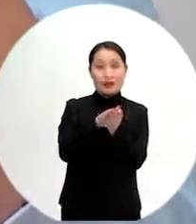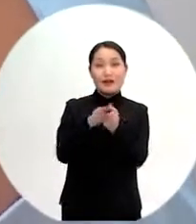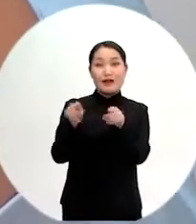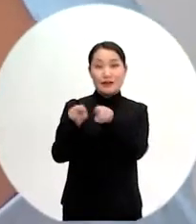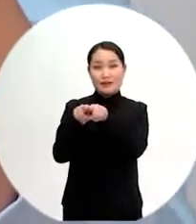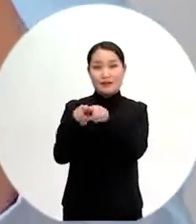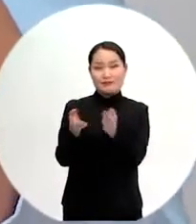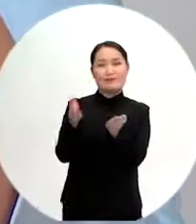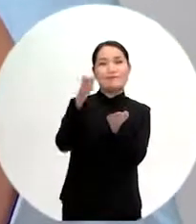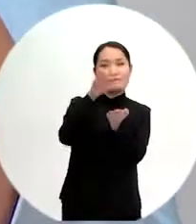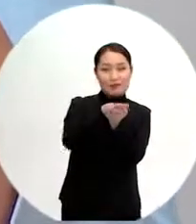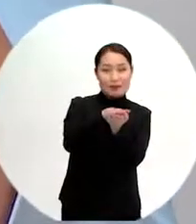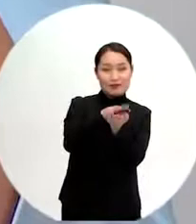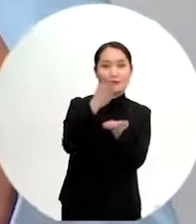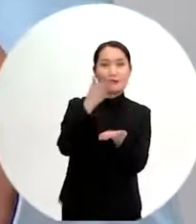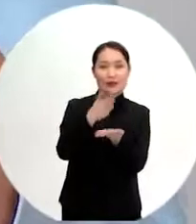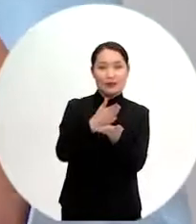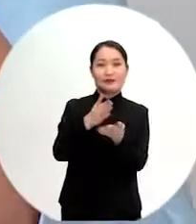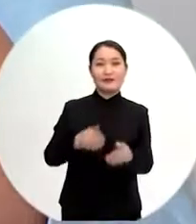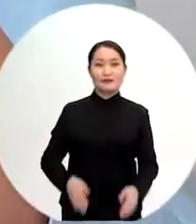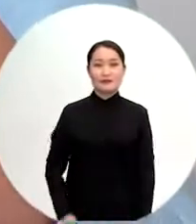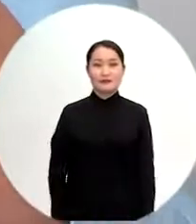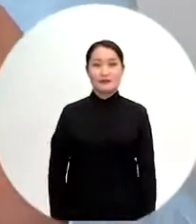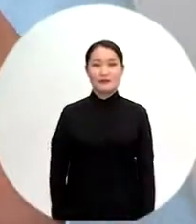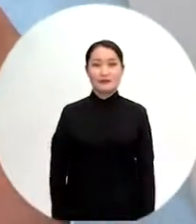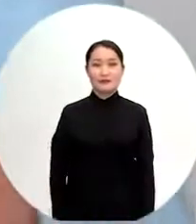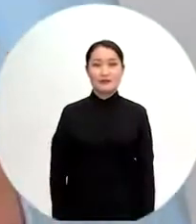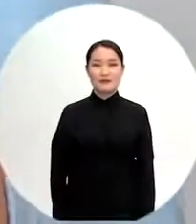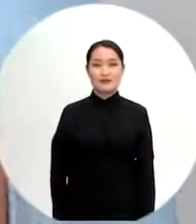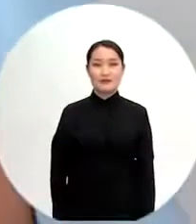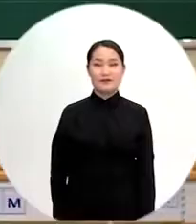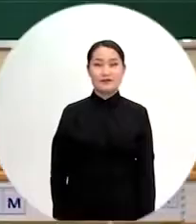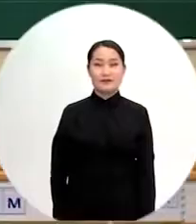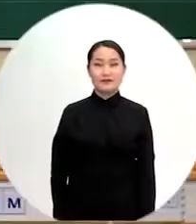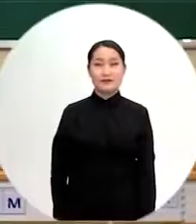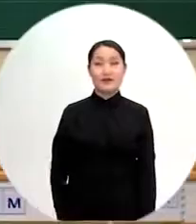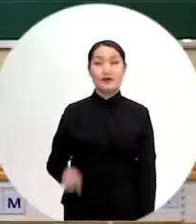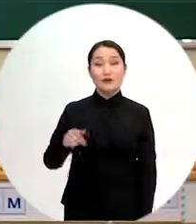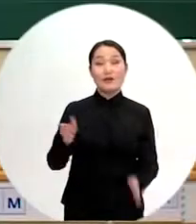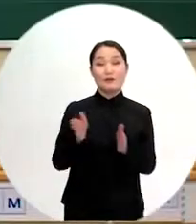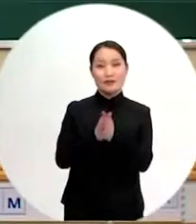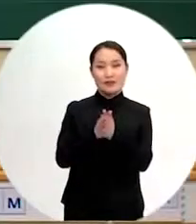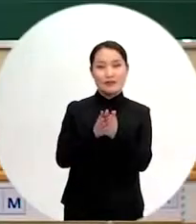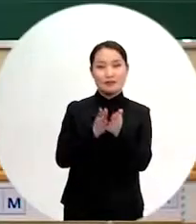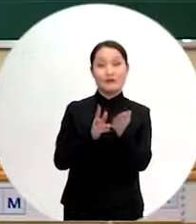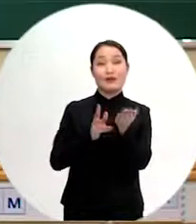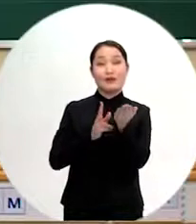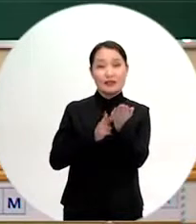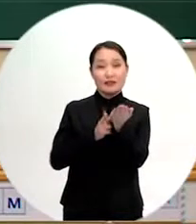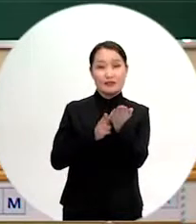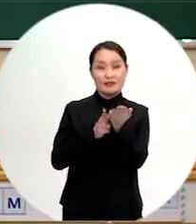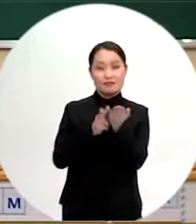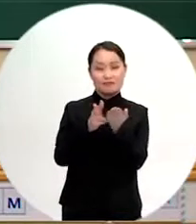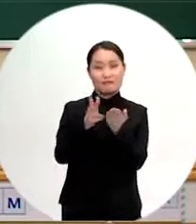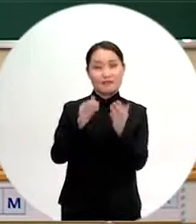хоорондоо давхцаж байна. Одоо бүгдээрээ дүрсээ